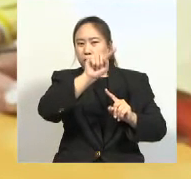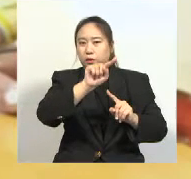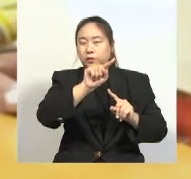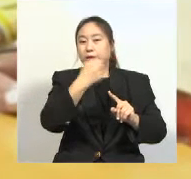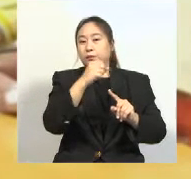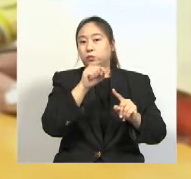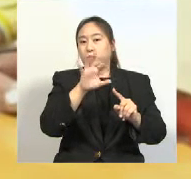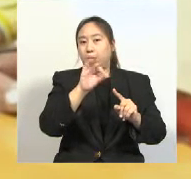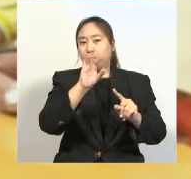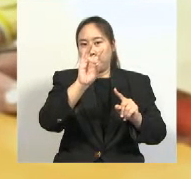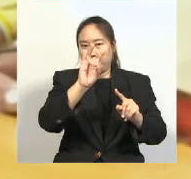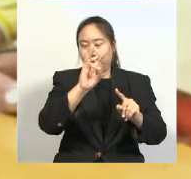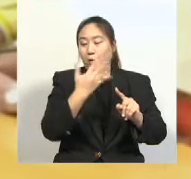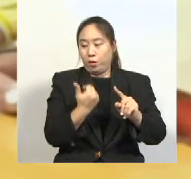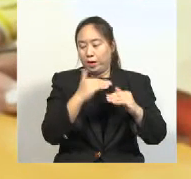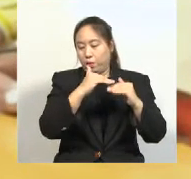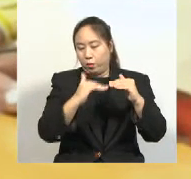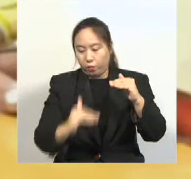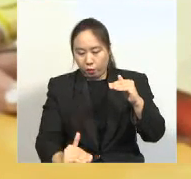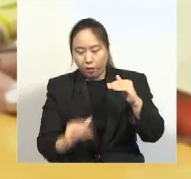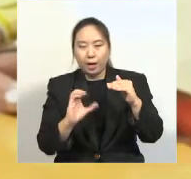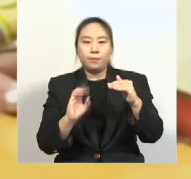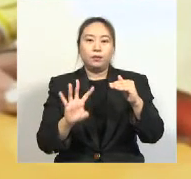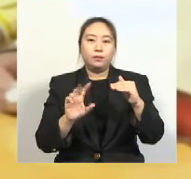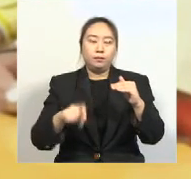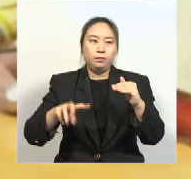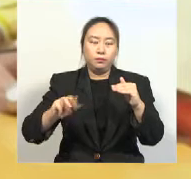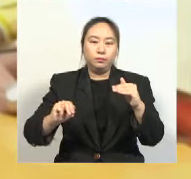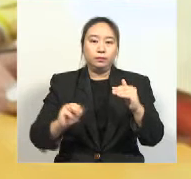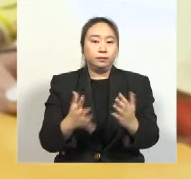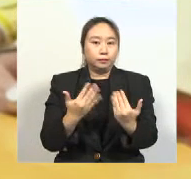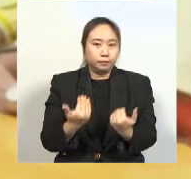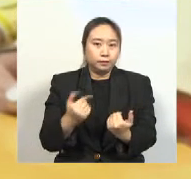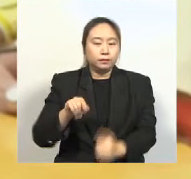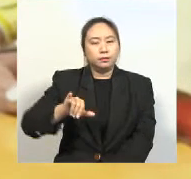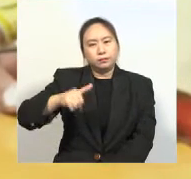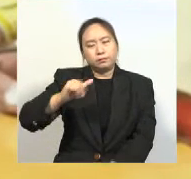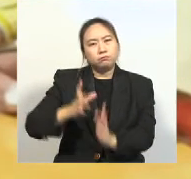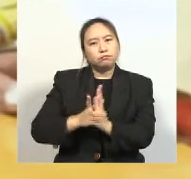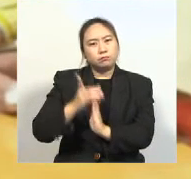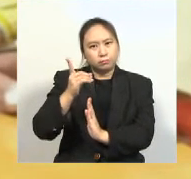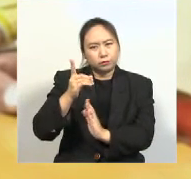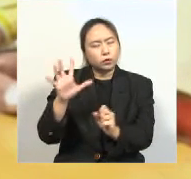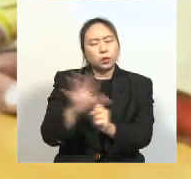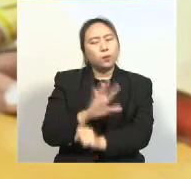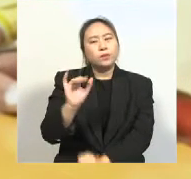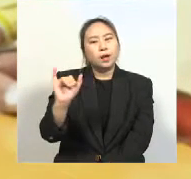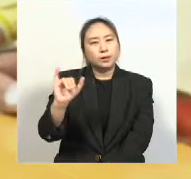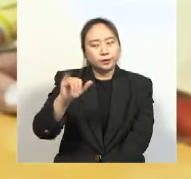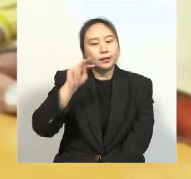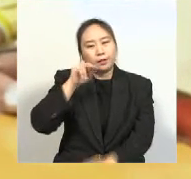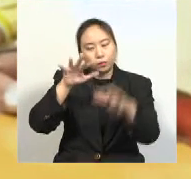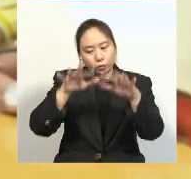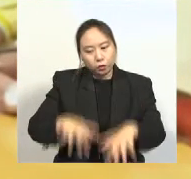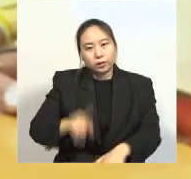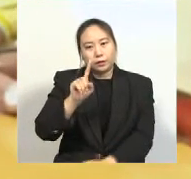างไปแล้ว54เซนนะเราคำนวณสถานการณ์อย่างนี้เนี่ยอาจจะไม่ถึง1สัปดาห์เนี่ยนะครับมันจะลดลงประมาณเมตร